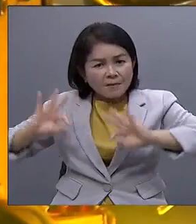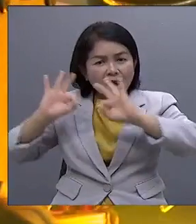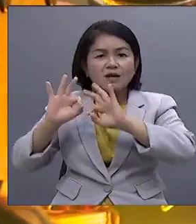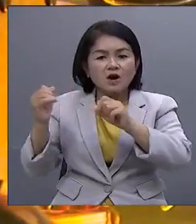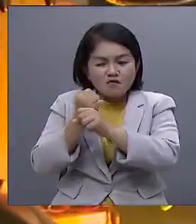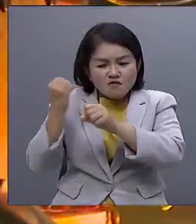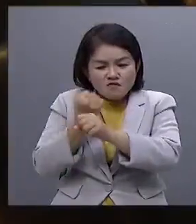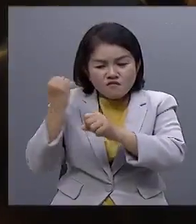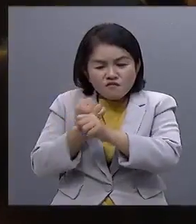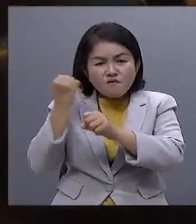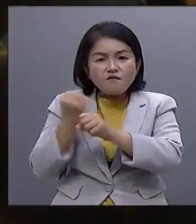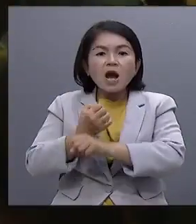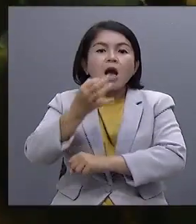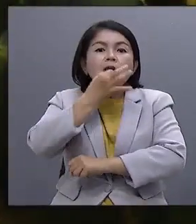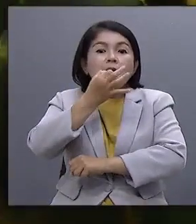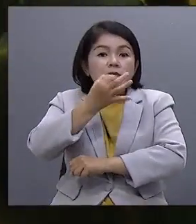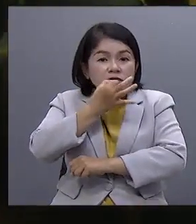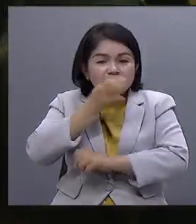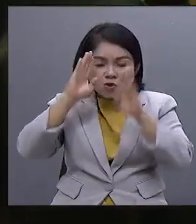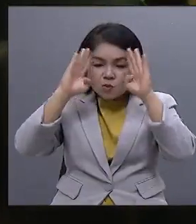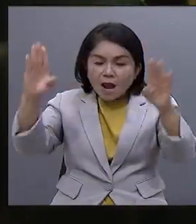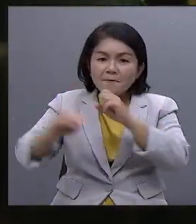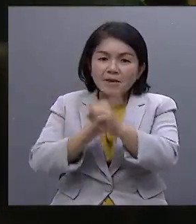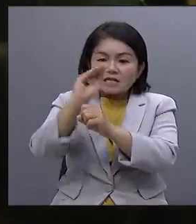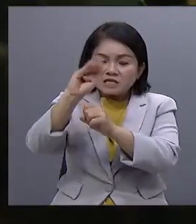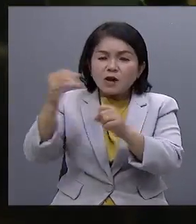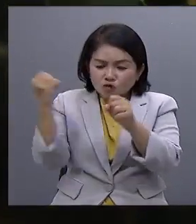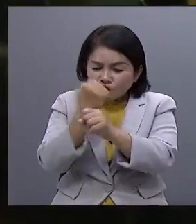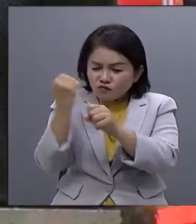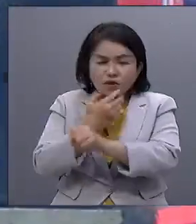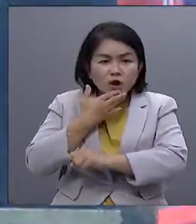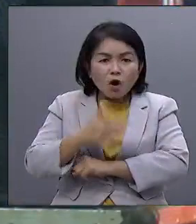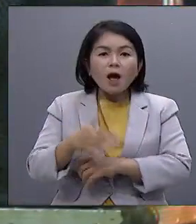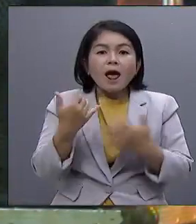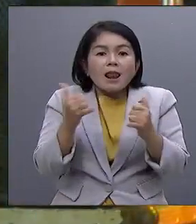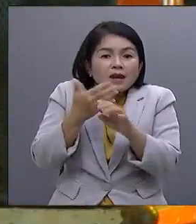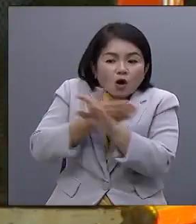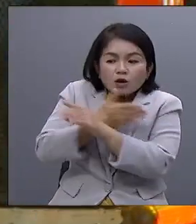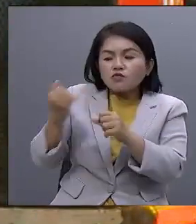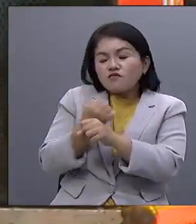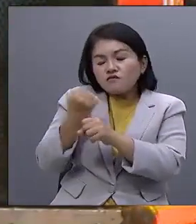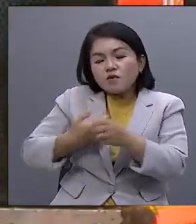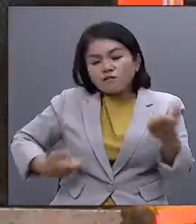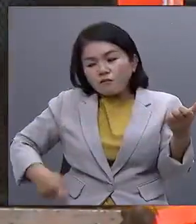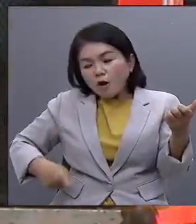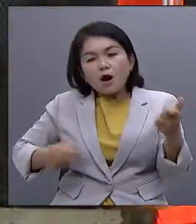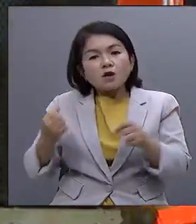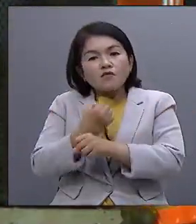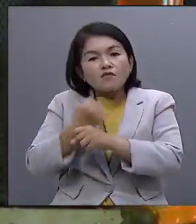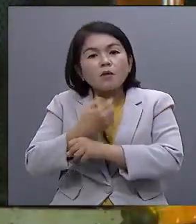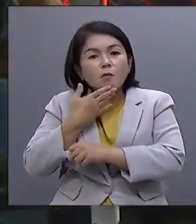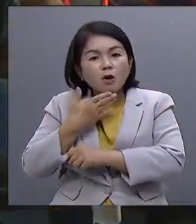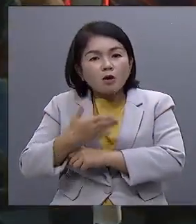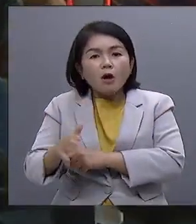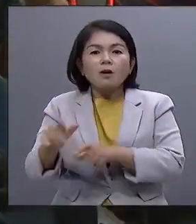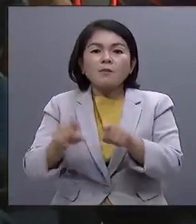กับการเป็นนักดนตรีระดับประสบการณ์40ปีก็ยังต้องฝึกฝนเล่นที่ไหนซ้อมที่นั่นรวมถึงการเตรียมความพร้อมในคอนเสิร์ต